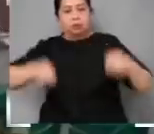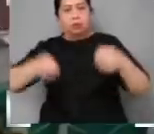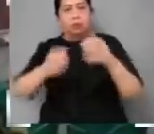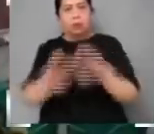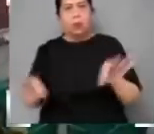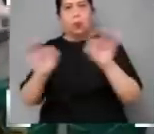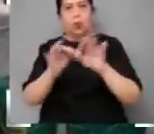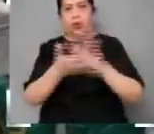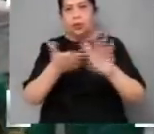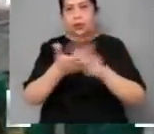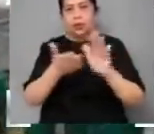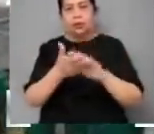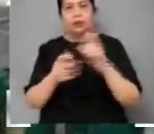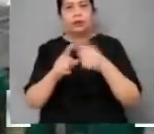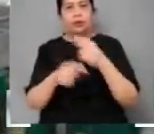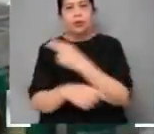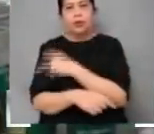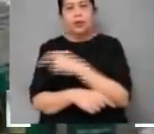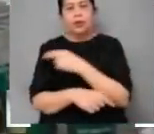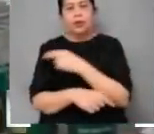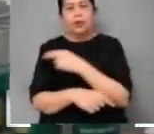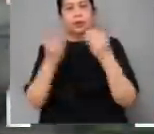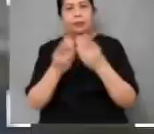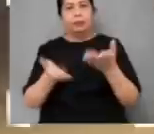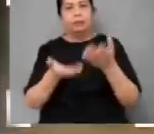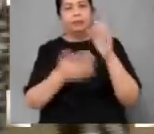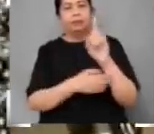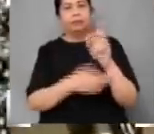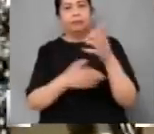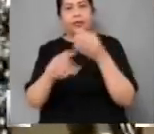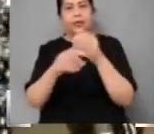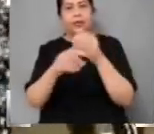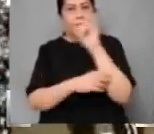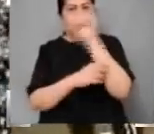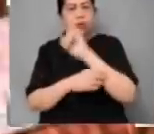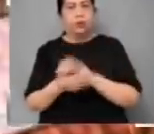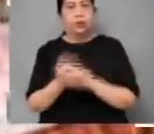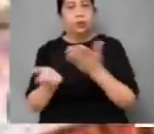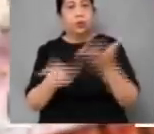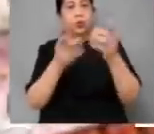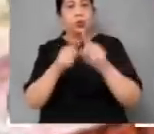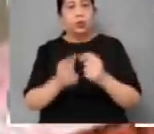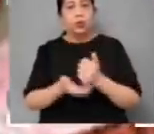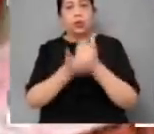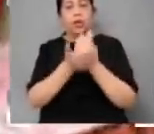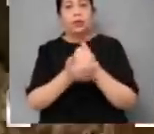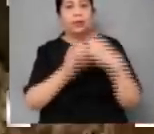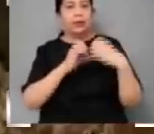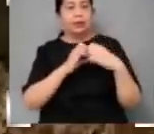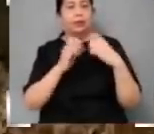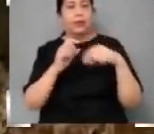supplies mula sa Health Department ang iatid sa mga nasalanta sa Iloilo City. Nagatid din ng tulong ang GMA Kapuso Foundation sa Dinagat